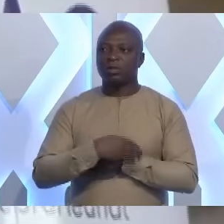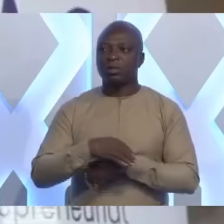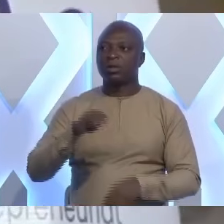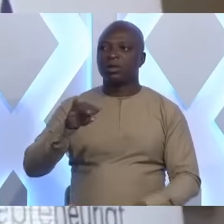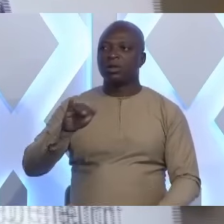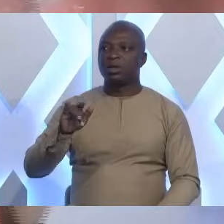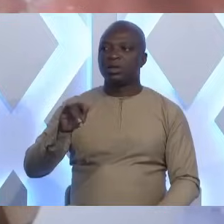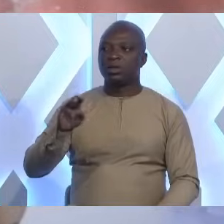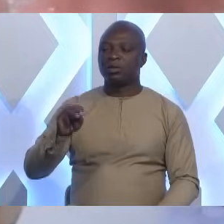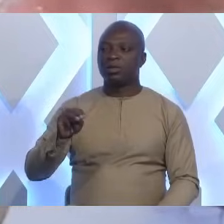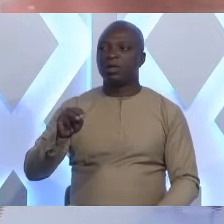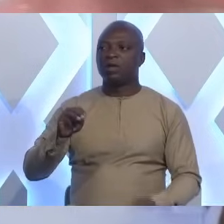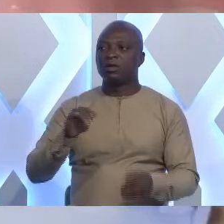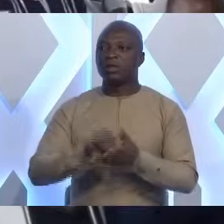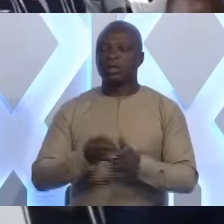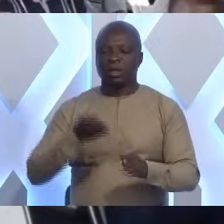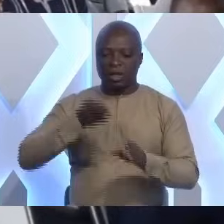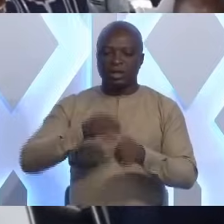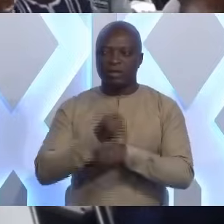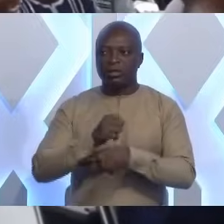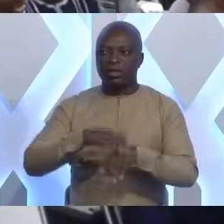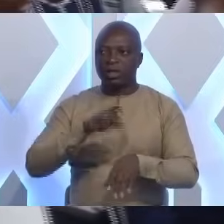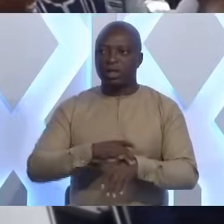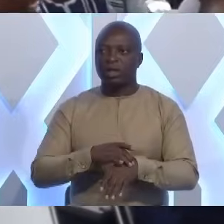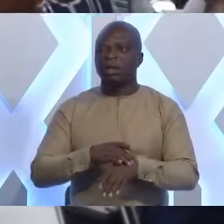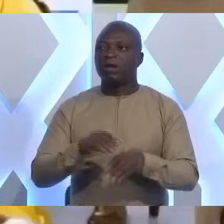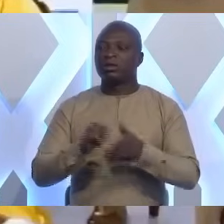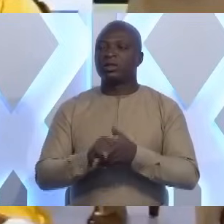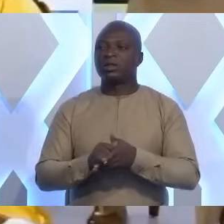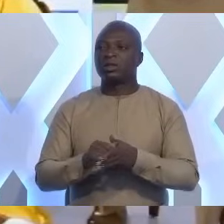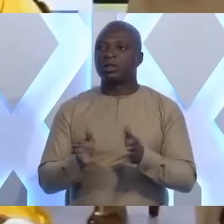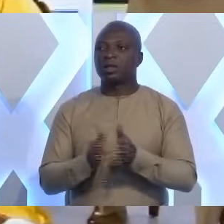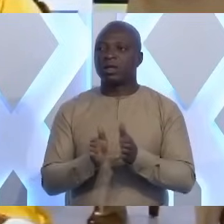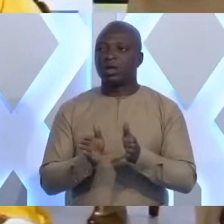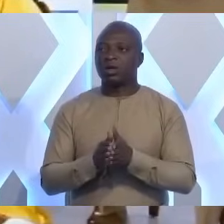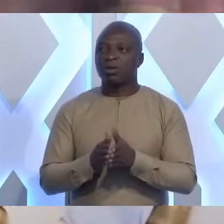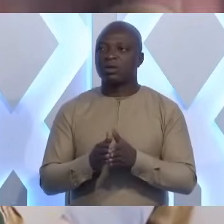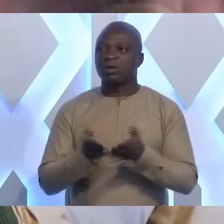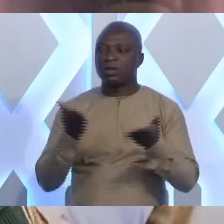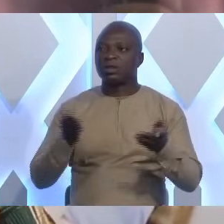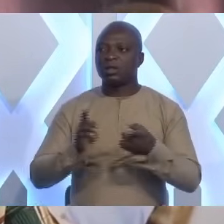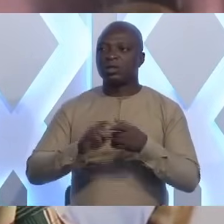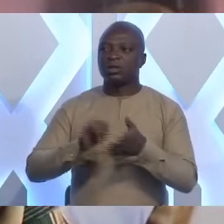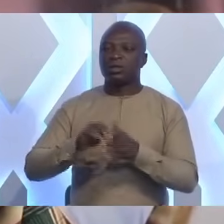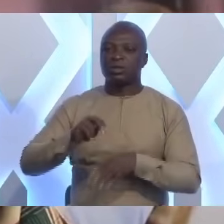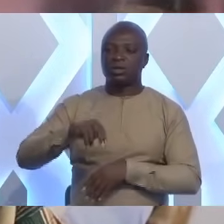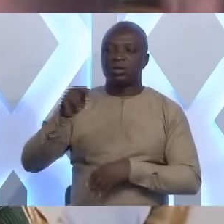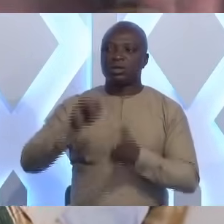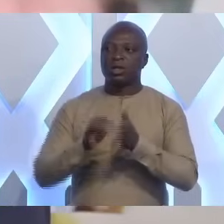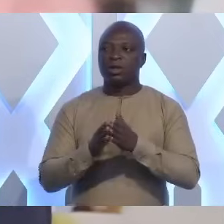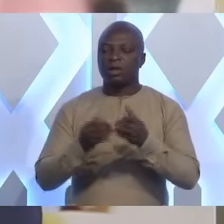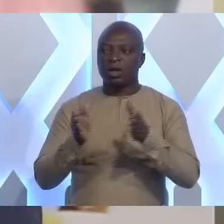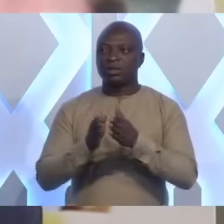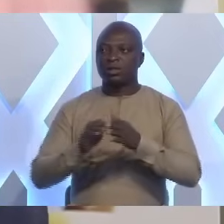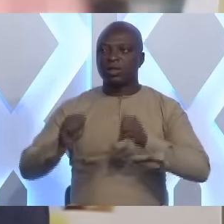s'engage activement sur le terrain, comme en témoigne la récente rencontre à Tindiassi. Cette réunion a rassemblé les